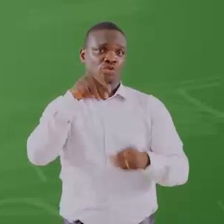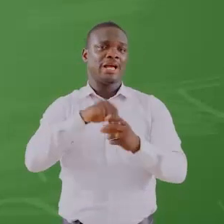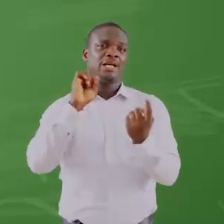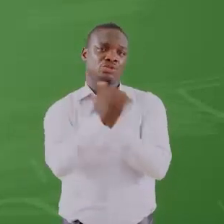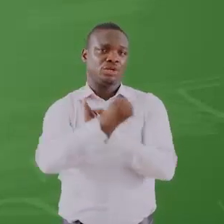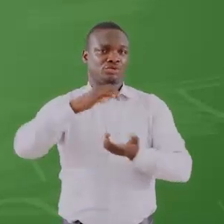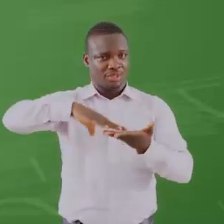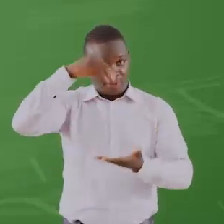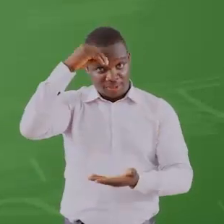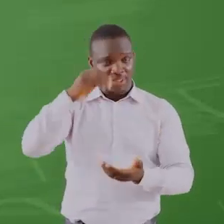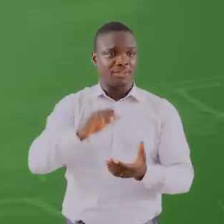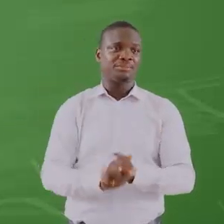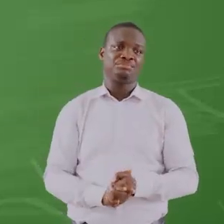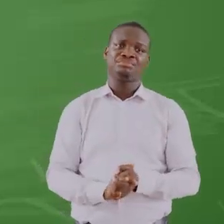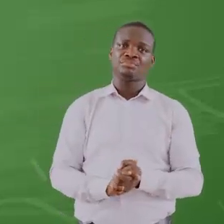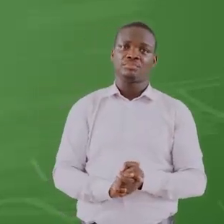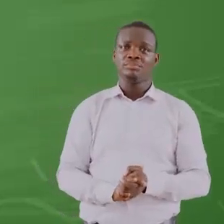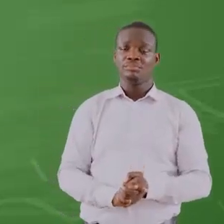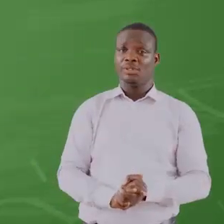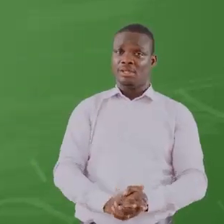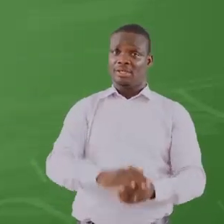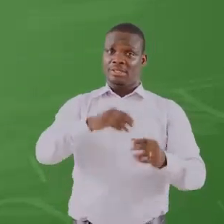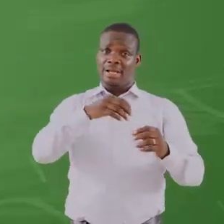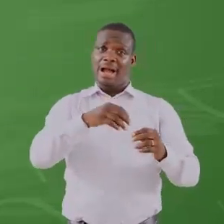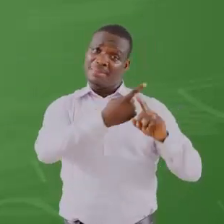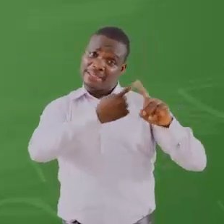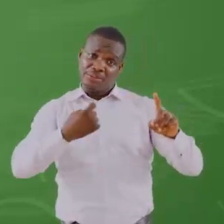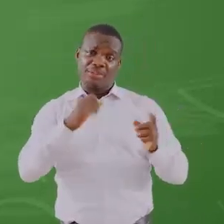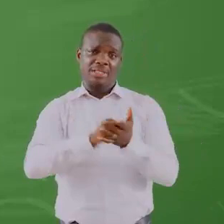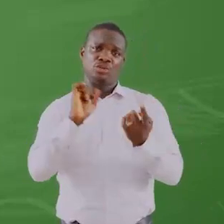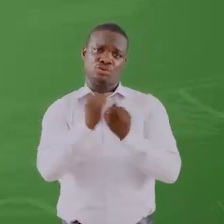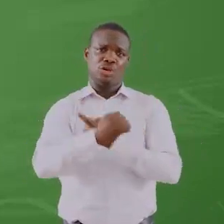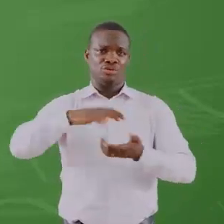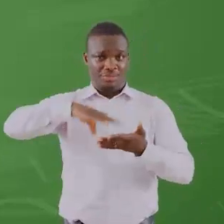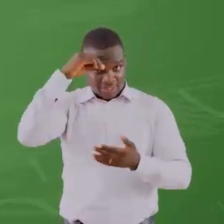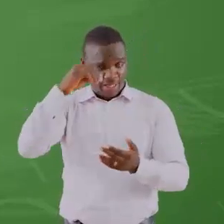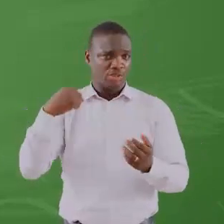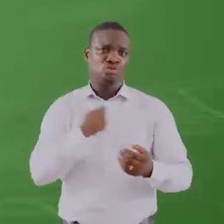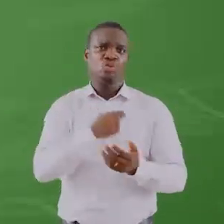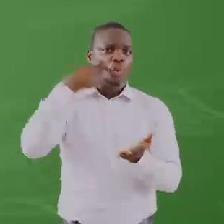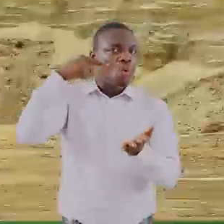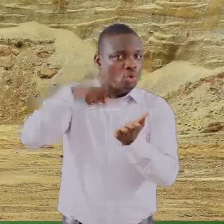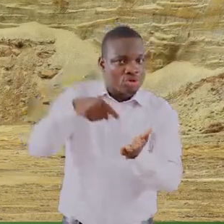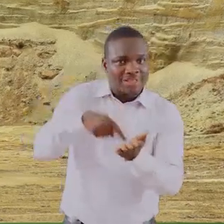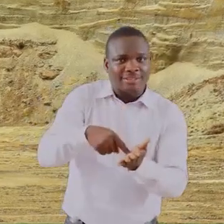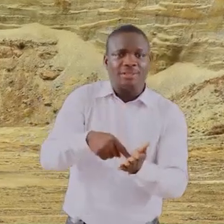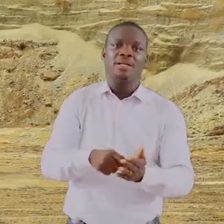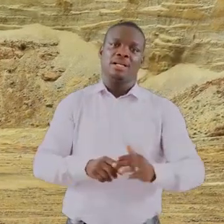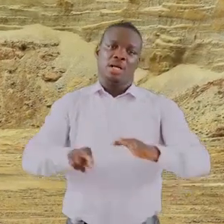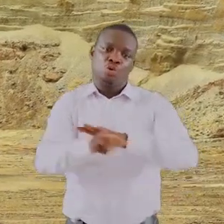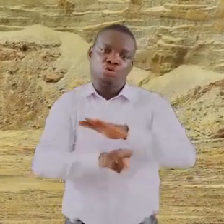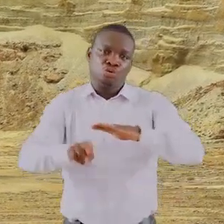d'apprentissage? De cette situation d'apprentissage, nous constatons que des